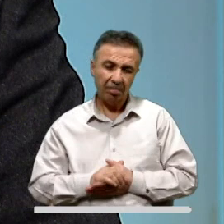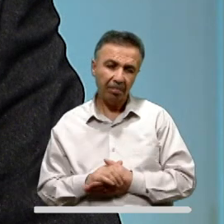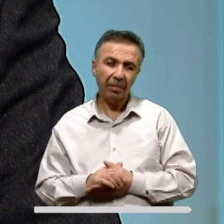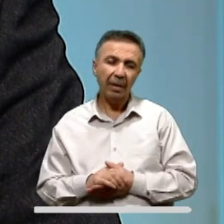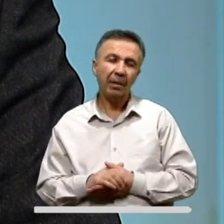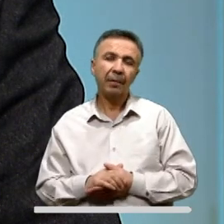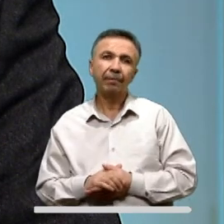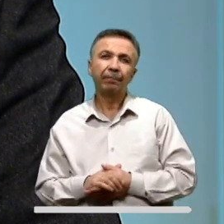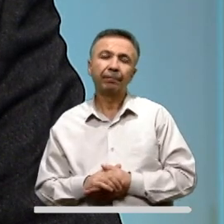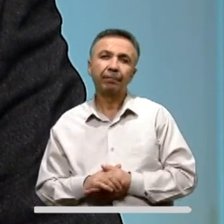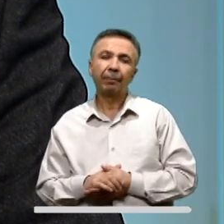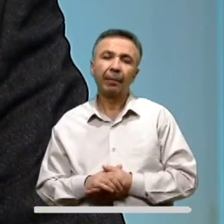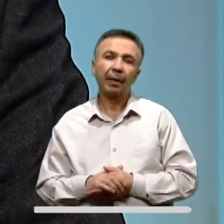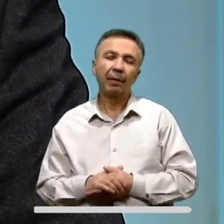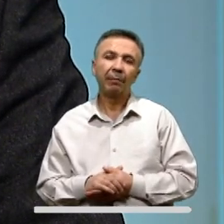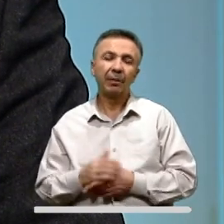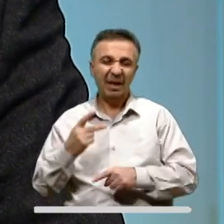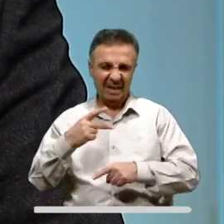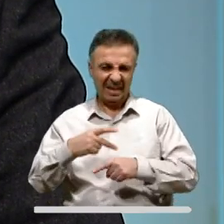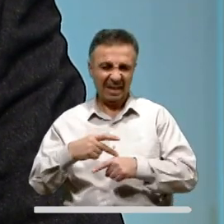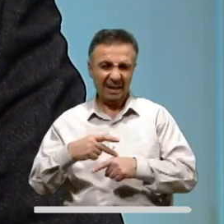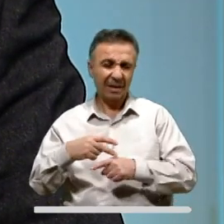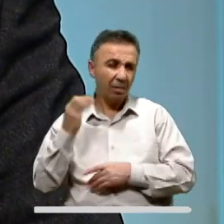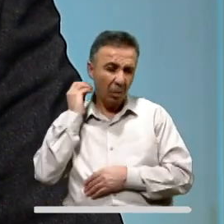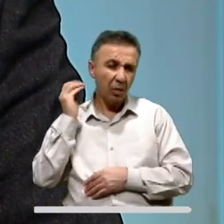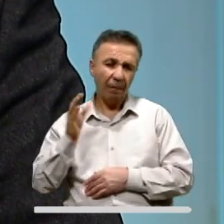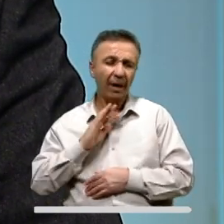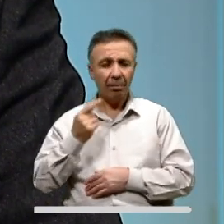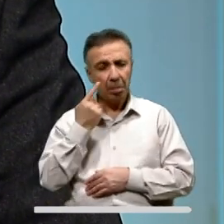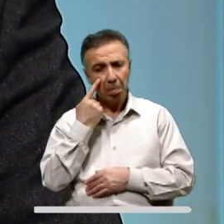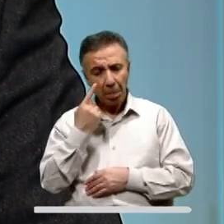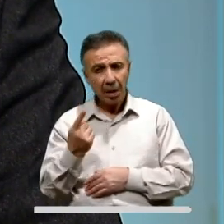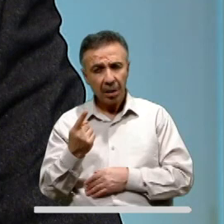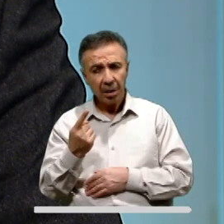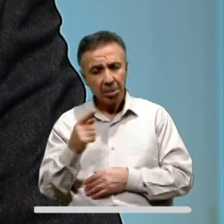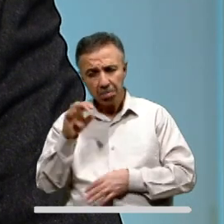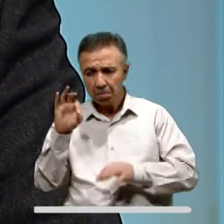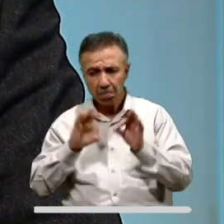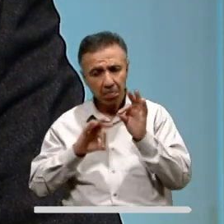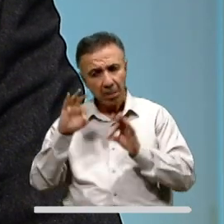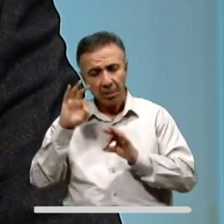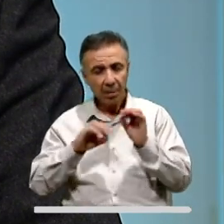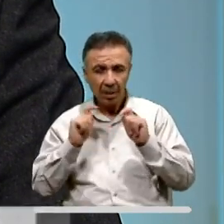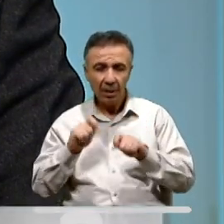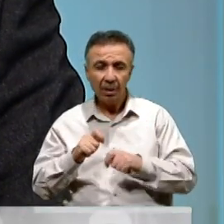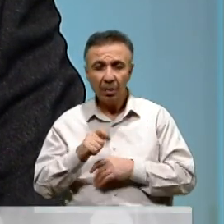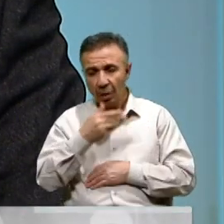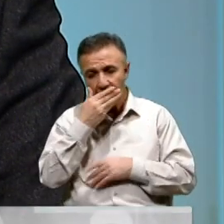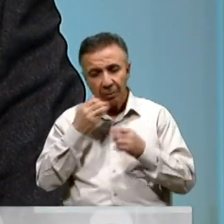farz zekat borcu var mı? Bunlara bakılır. Efendim tutamadığı